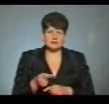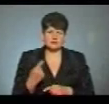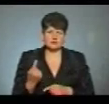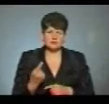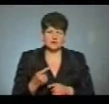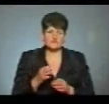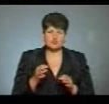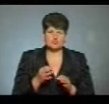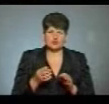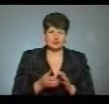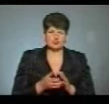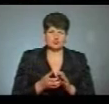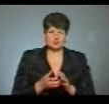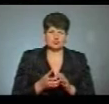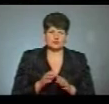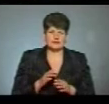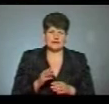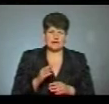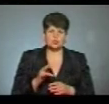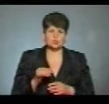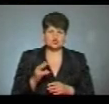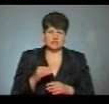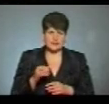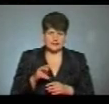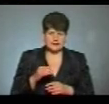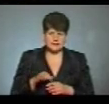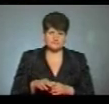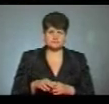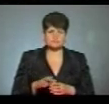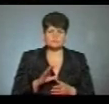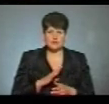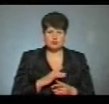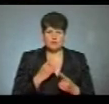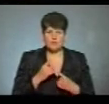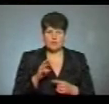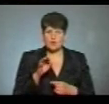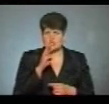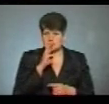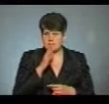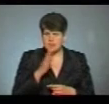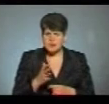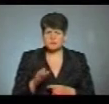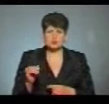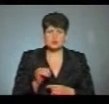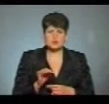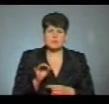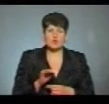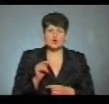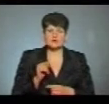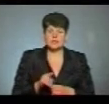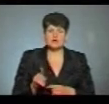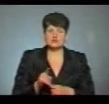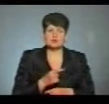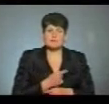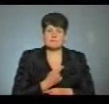не роздалися. Ми вам дякуємо за запитання. Тобто, я так розумію, йшлося про заробітну плату і так про те, щоб